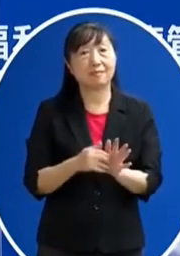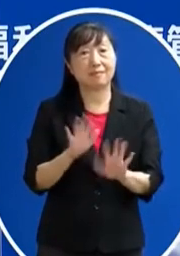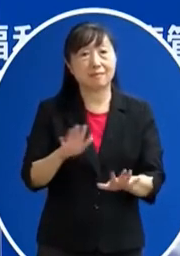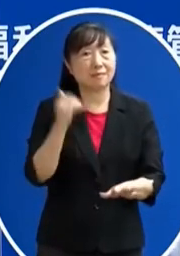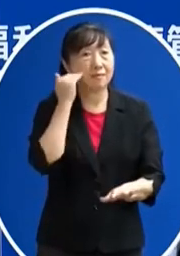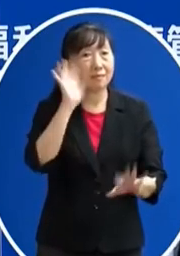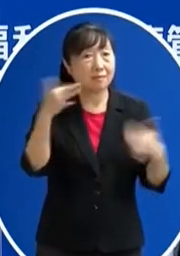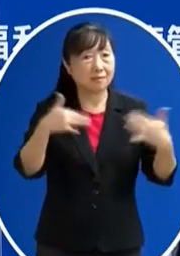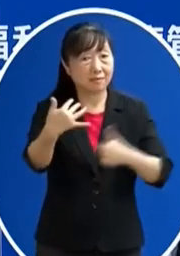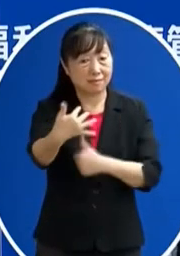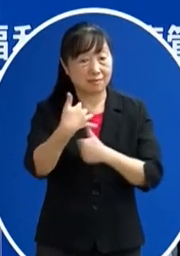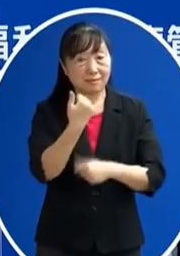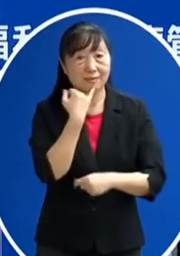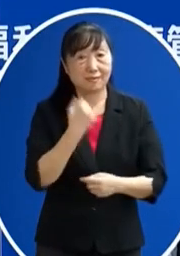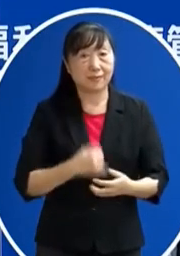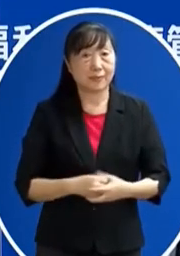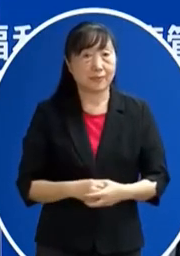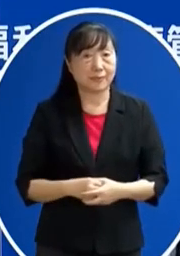题可以提出来哈。